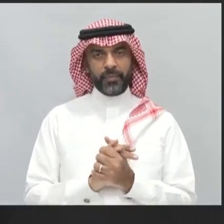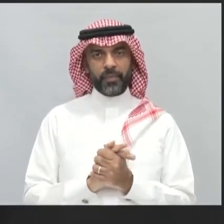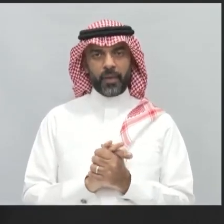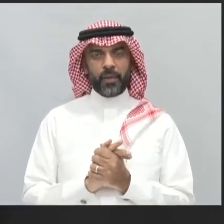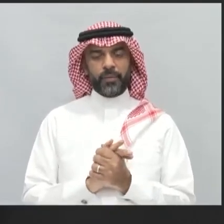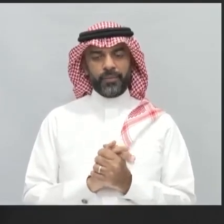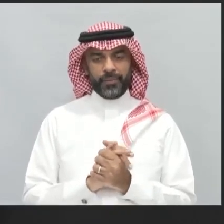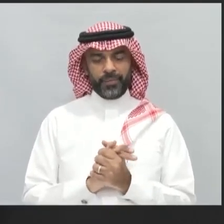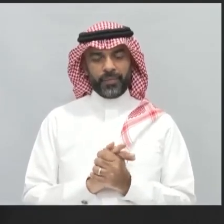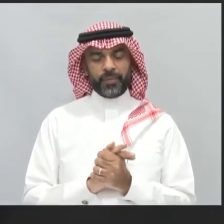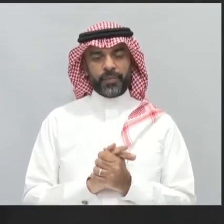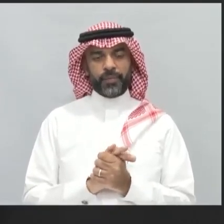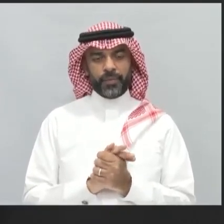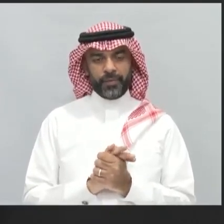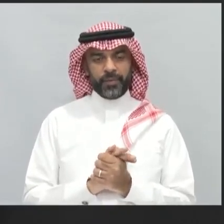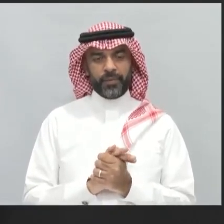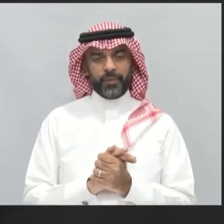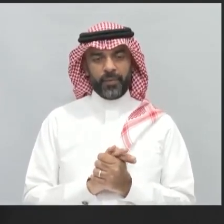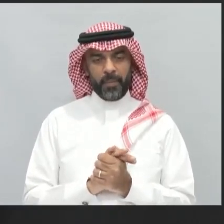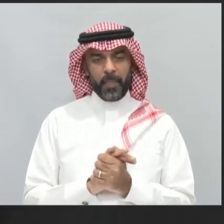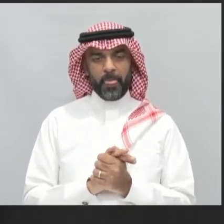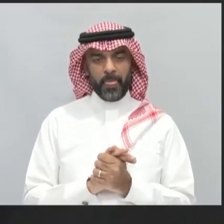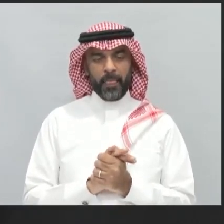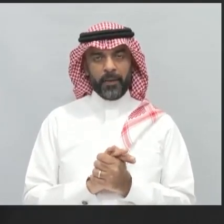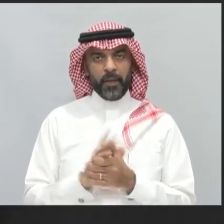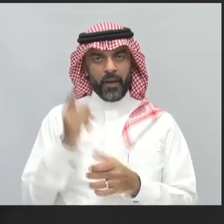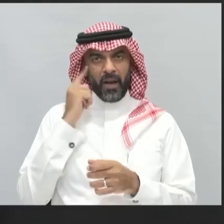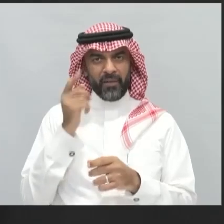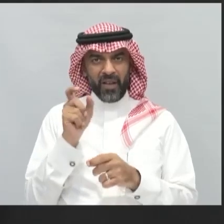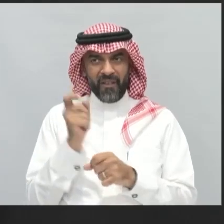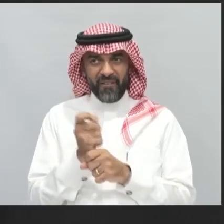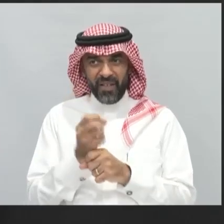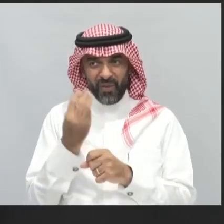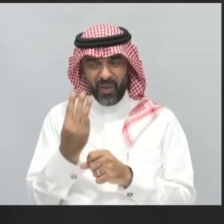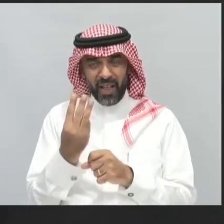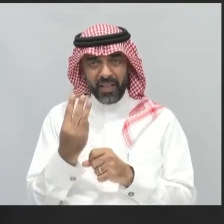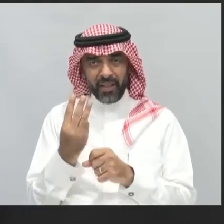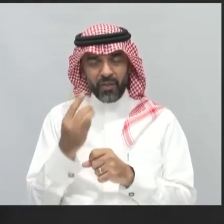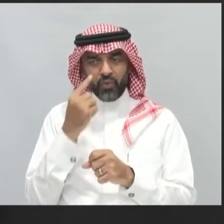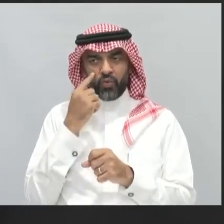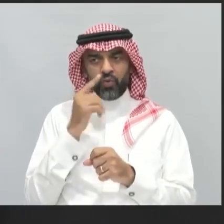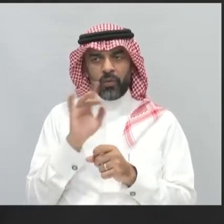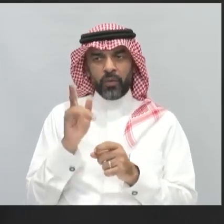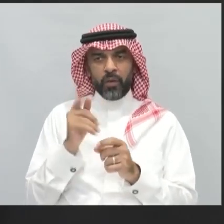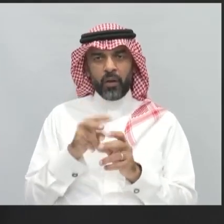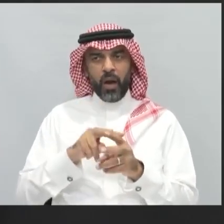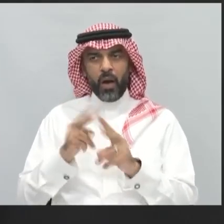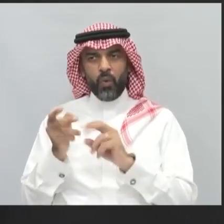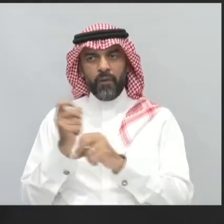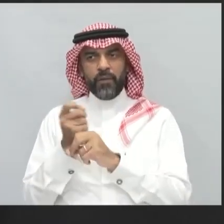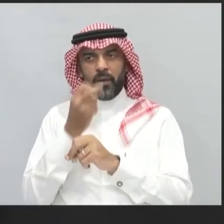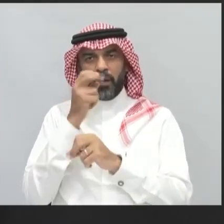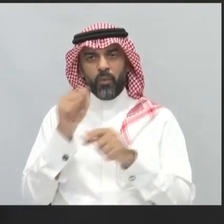منقلبه عن واو كتبت على صوره الالف واذا كانت الالف اللينه منقلبه عن ياء كتبت على صوره ياء غير منقوطه